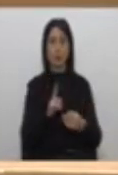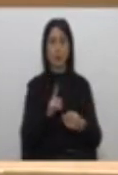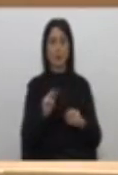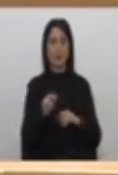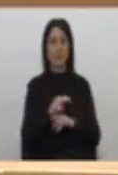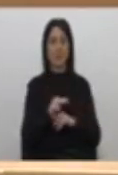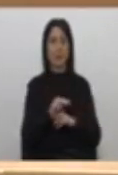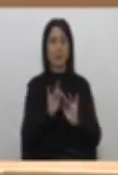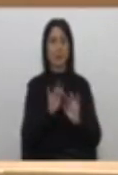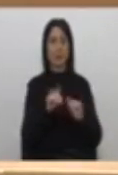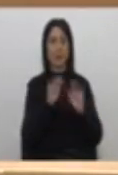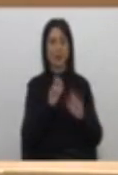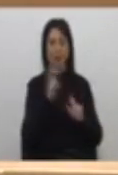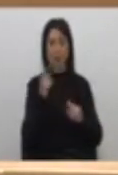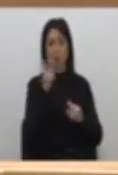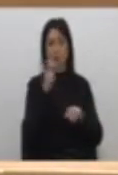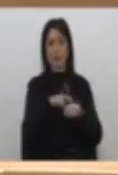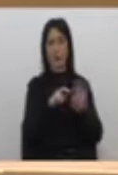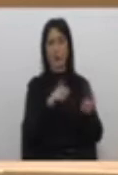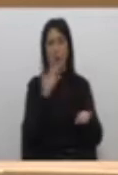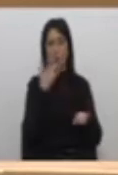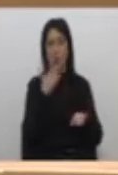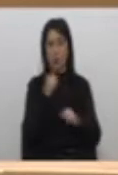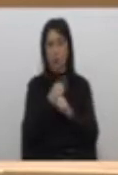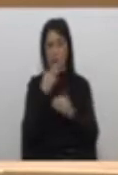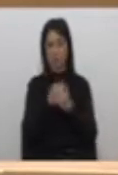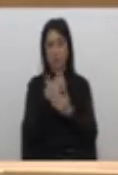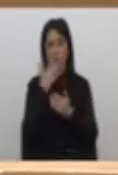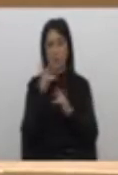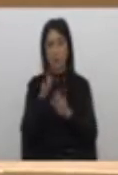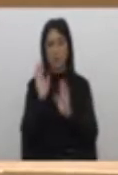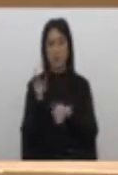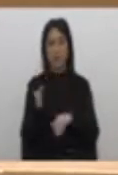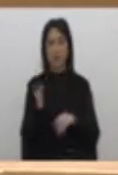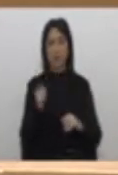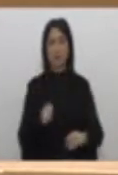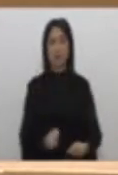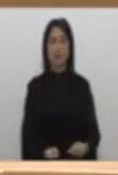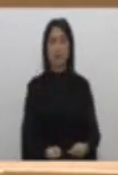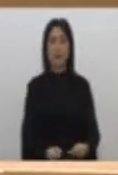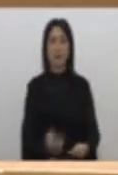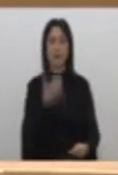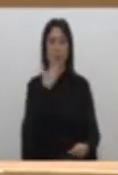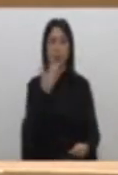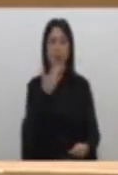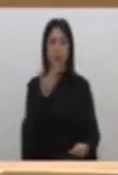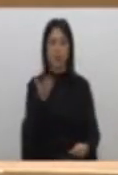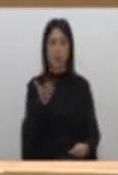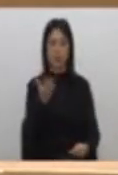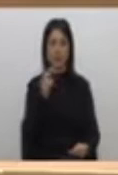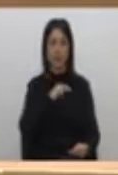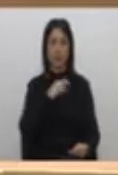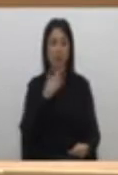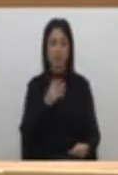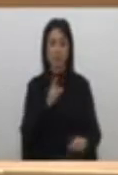სამკურნალო საქმე გადაწყვიტონ ექიმებმა და პოლიტიკოსებმა გააკეთონ პოლიტიკა შეძლებისდაგვარად პოლიტიკურ ინსტიტუციებში, ნუ